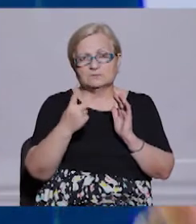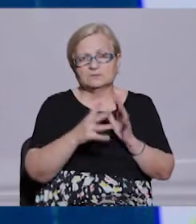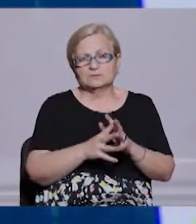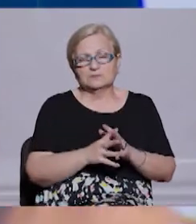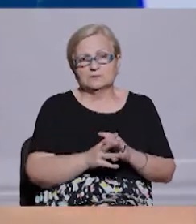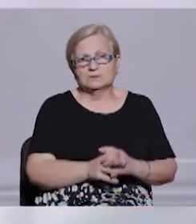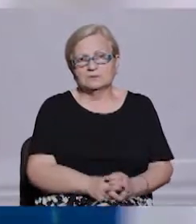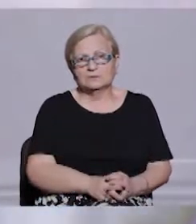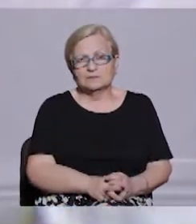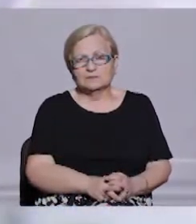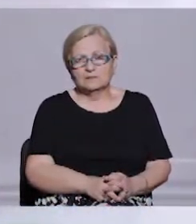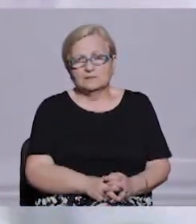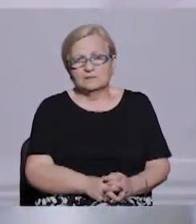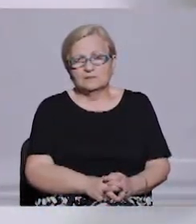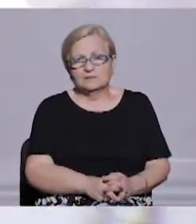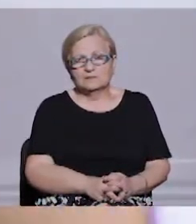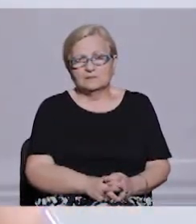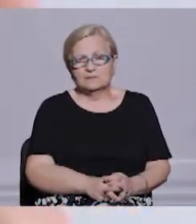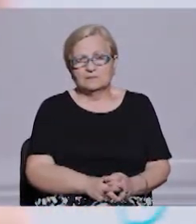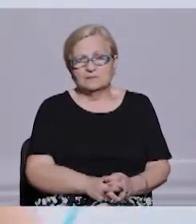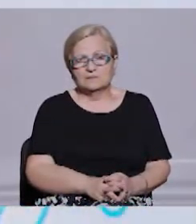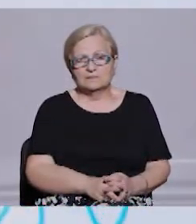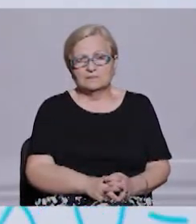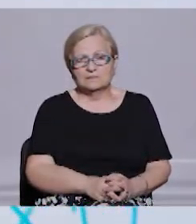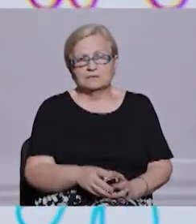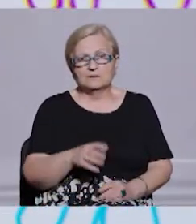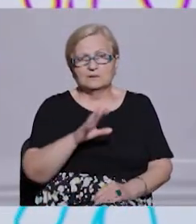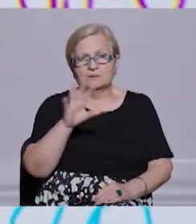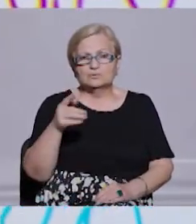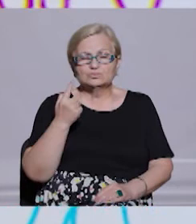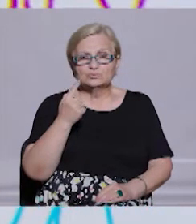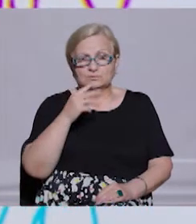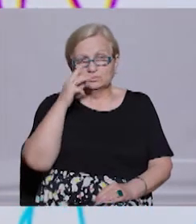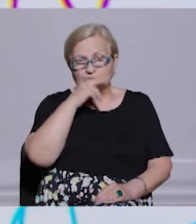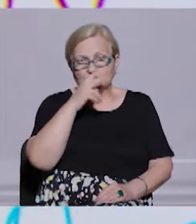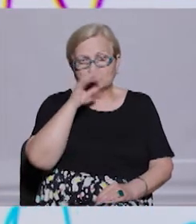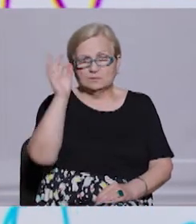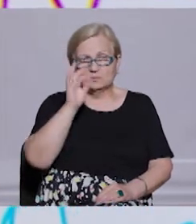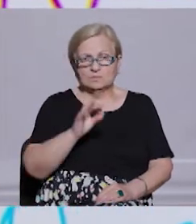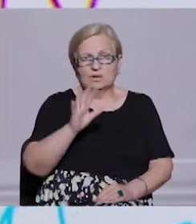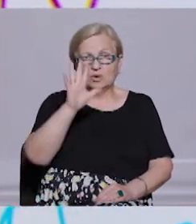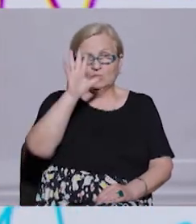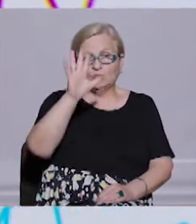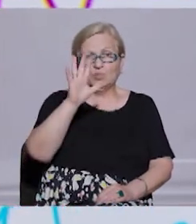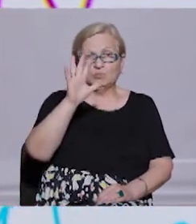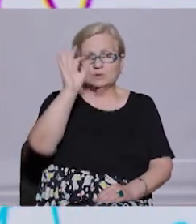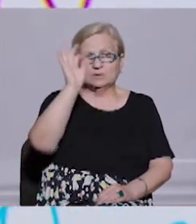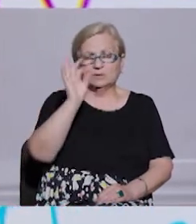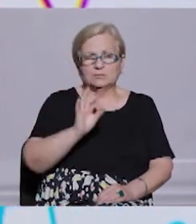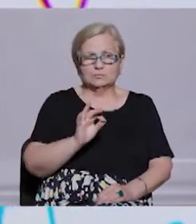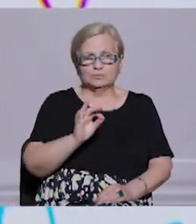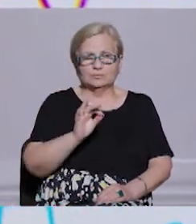ხო? მარტივია. აი ყველაზე შეცდომა, რომელსაც ხშირად უშვებენ ხოლმე, 5%-ის